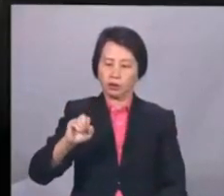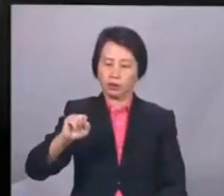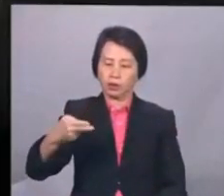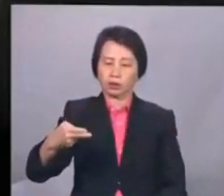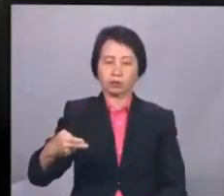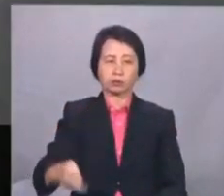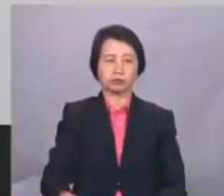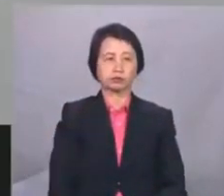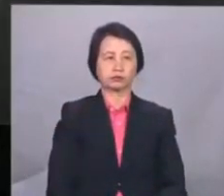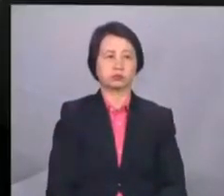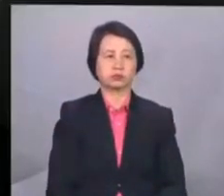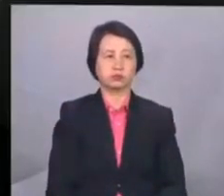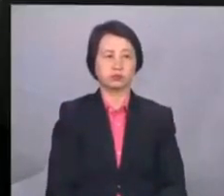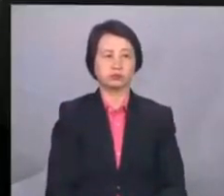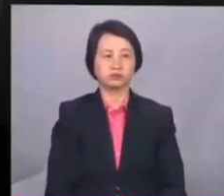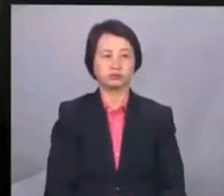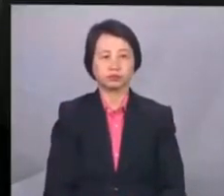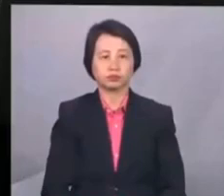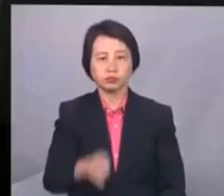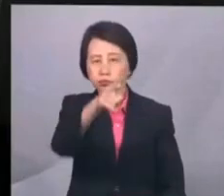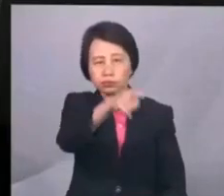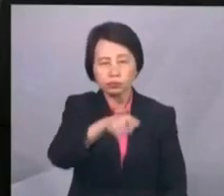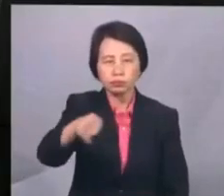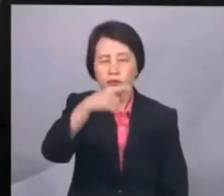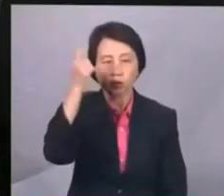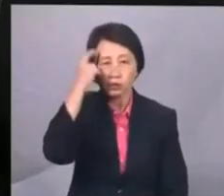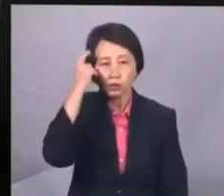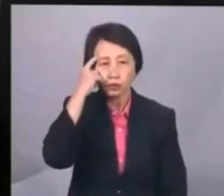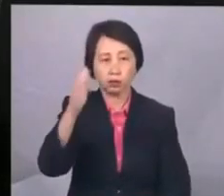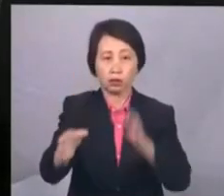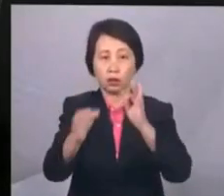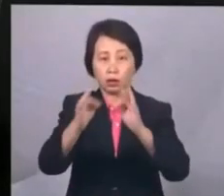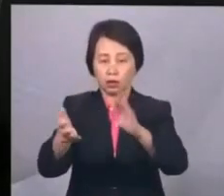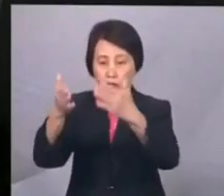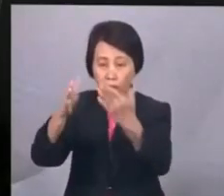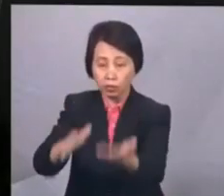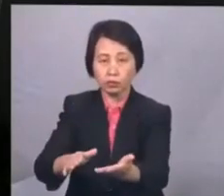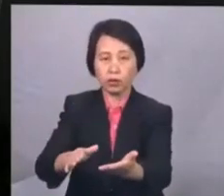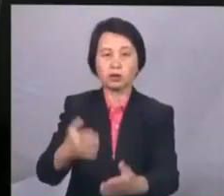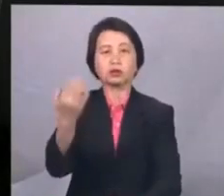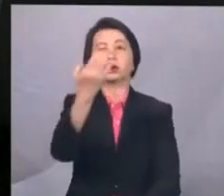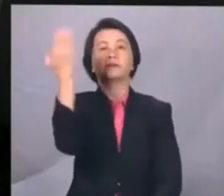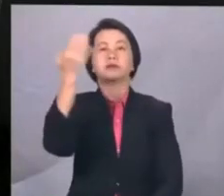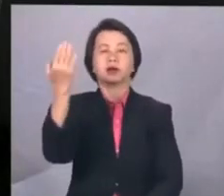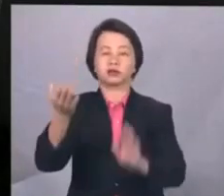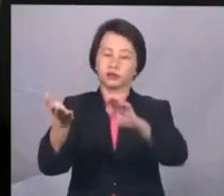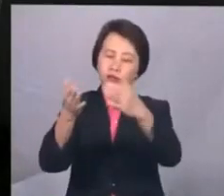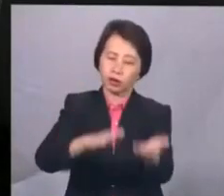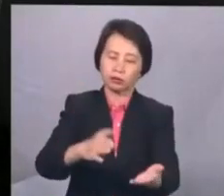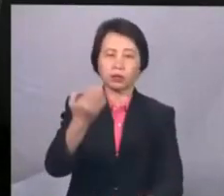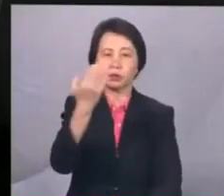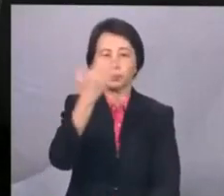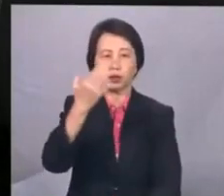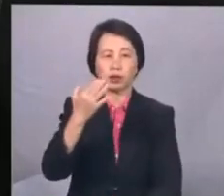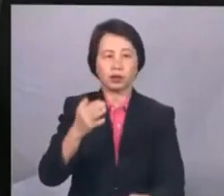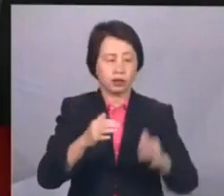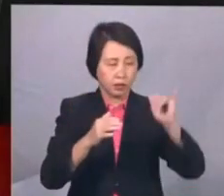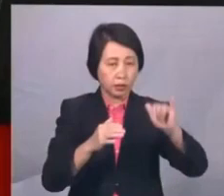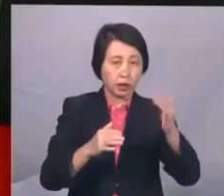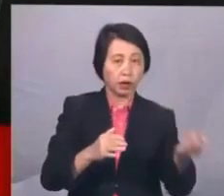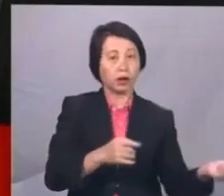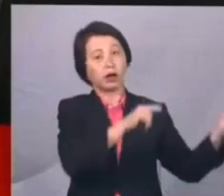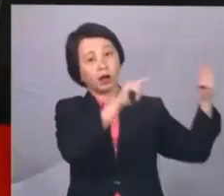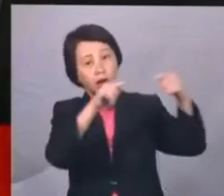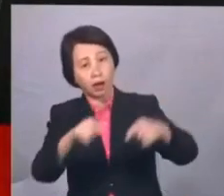hai hai Hai gambarnya kalau kematian jatuh-jatuh yang hampir itu